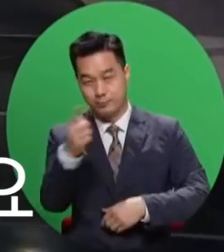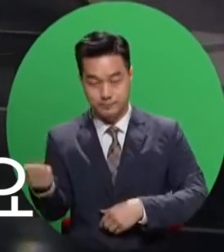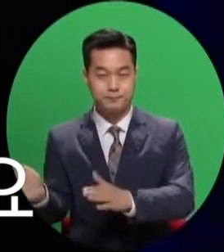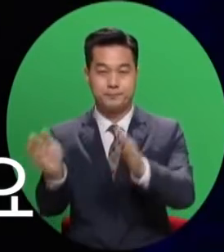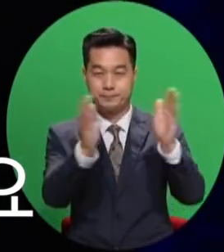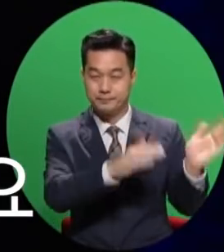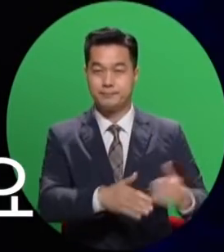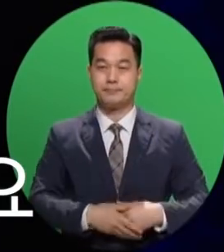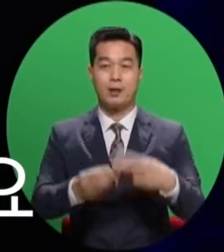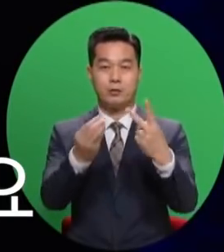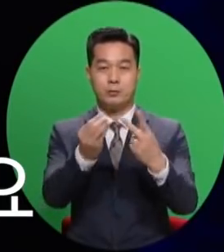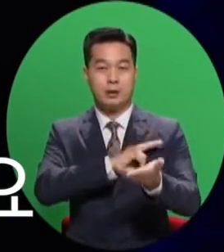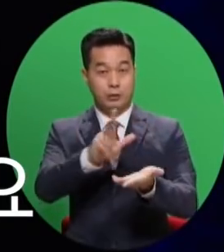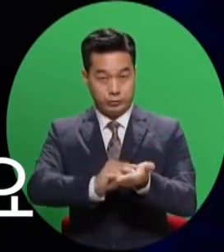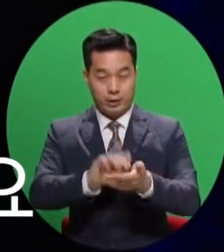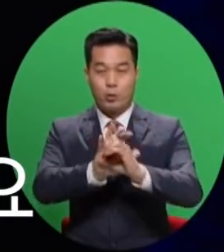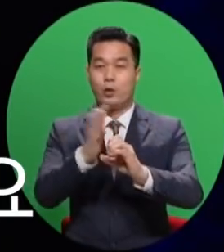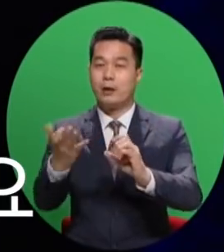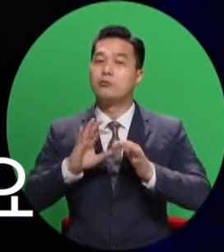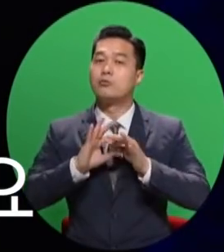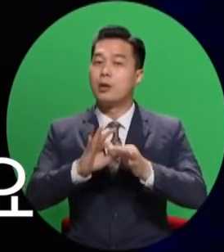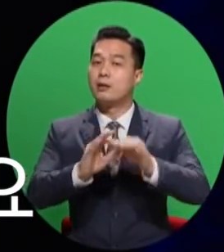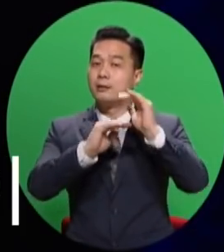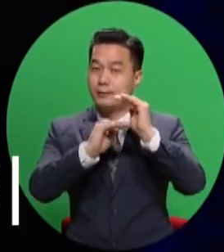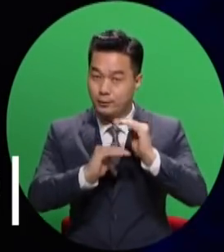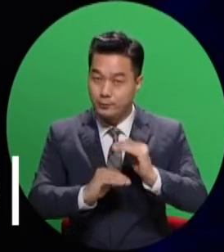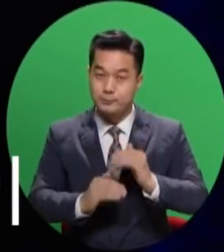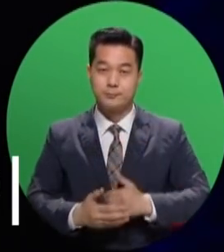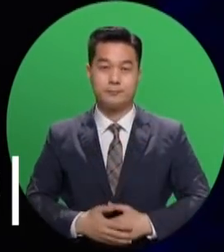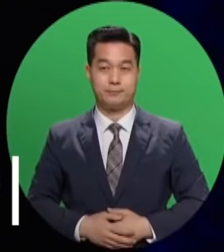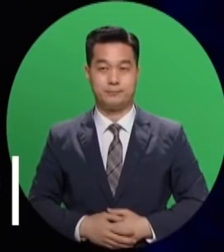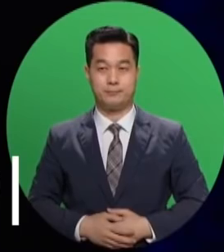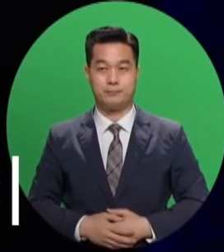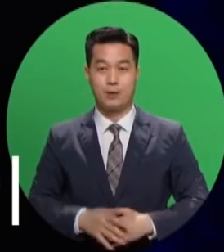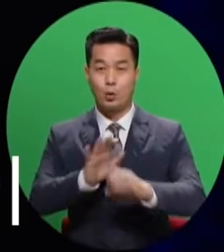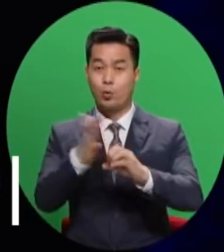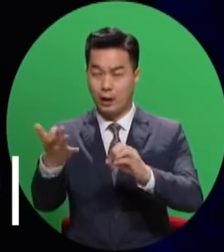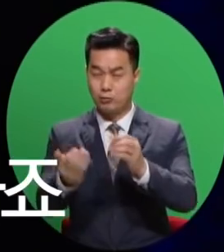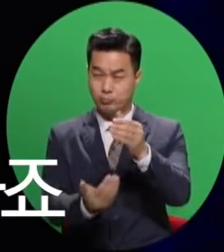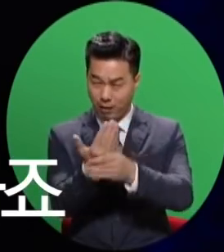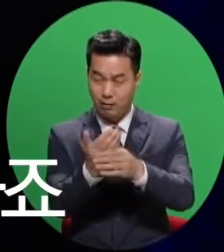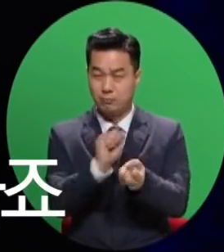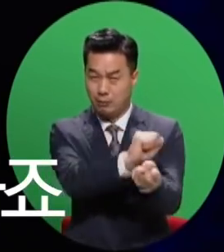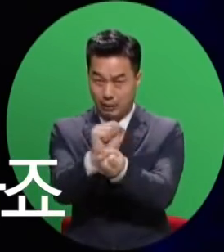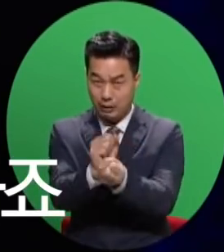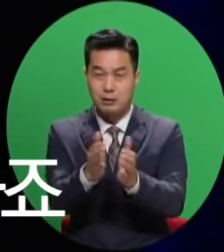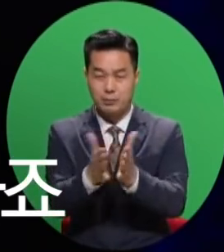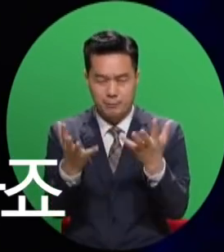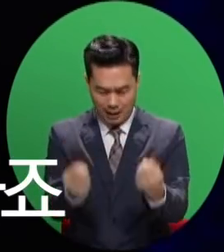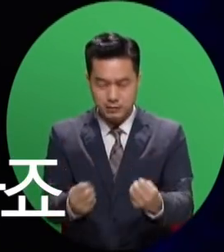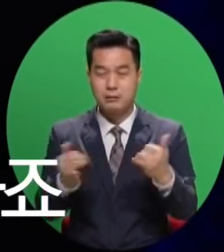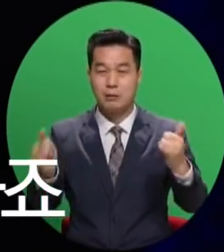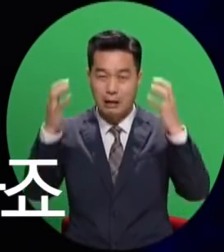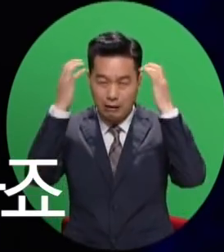아 두 번째 주제는 코라 이고 에 관련 된 건데요 아코 라이브 유행으로 인해서 많은 분들이 지속적으로 좀 고통을 겪고